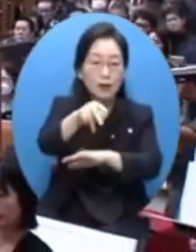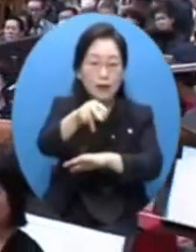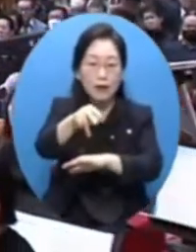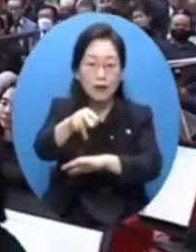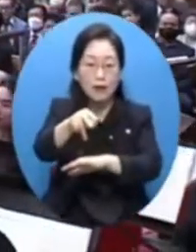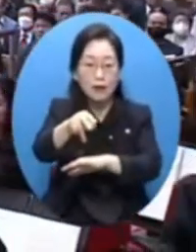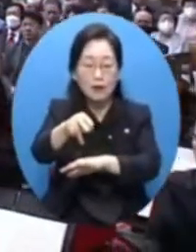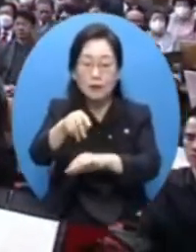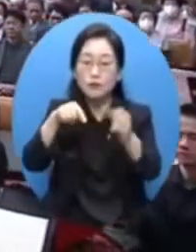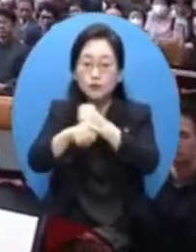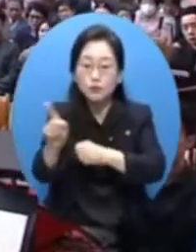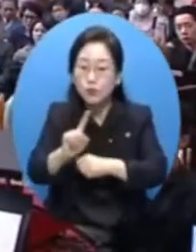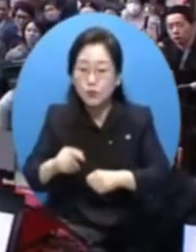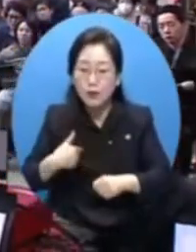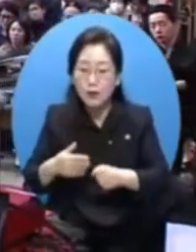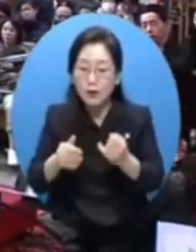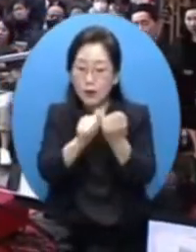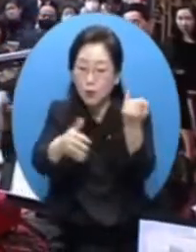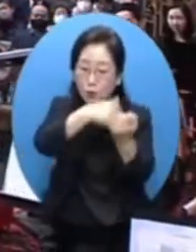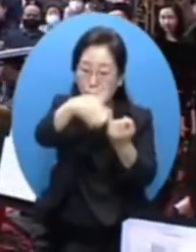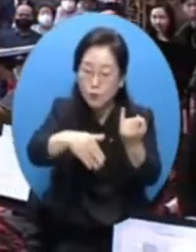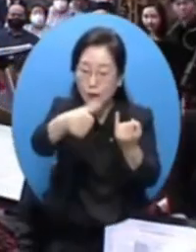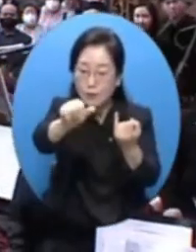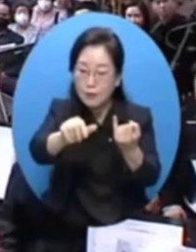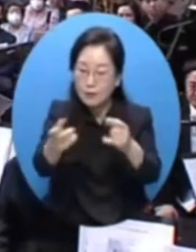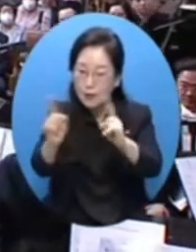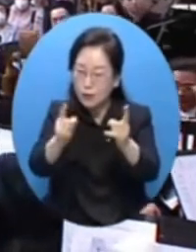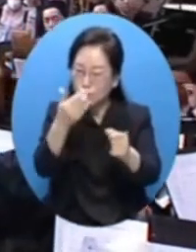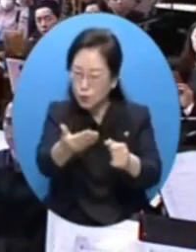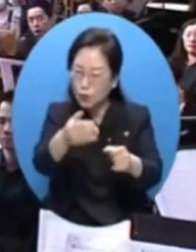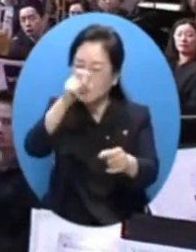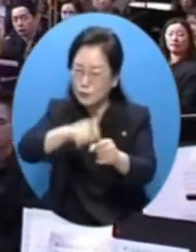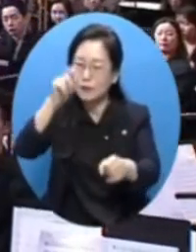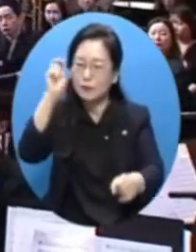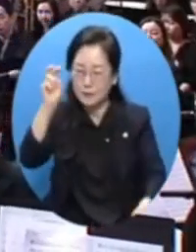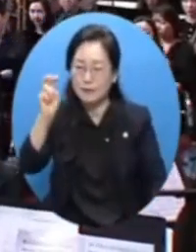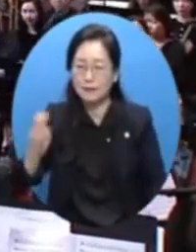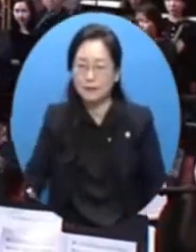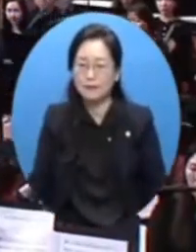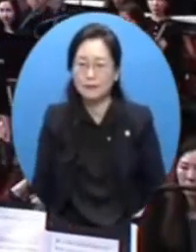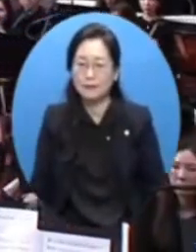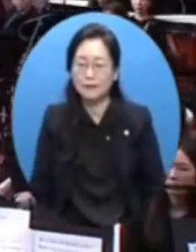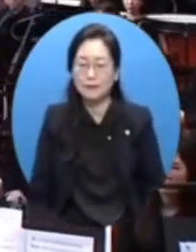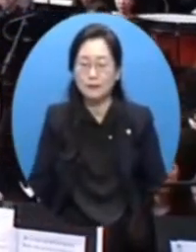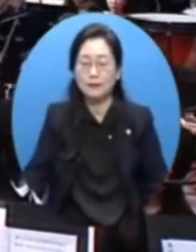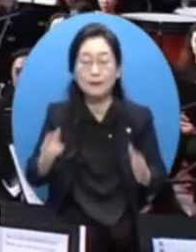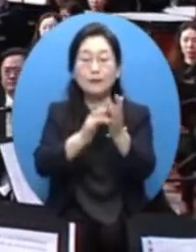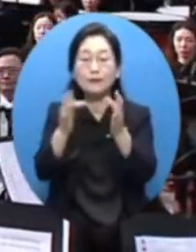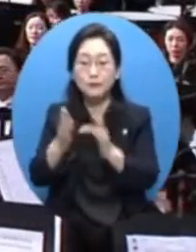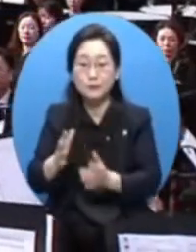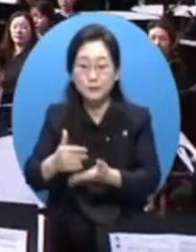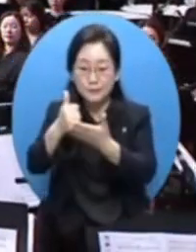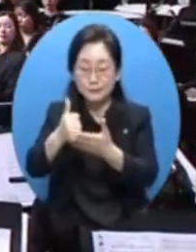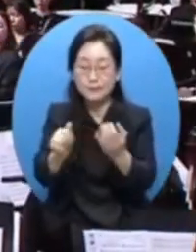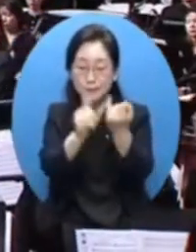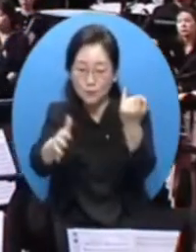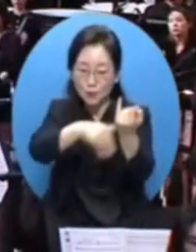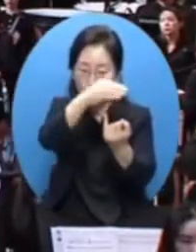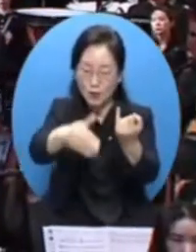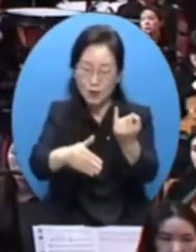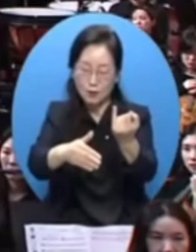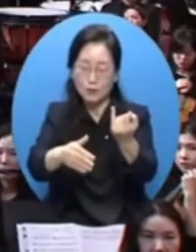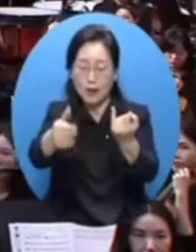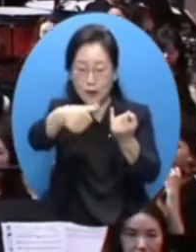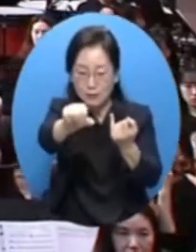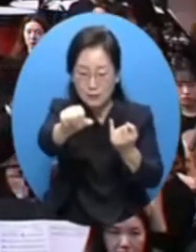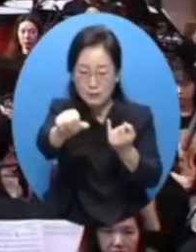기적 외에는 기록이 없습니다. 그러니까 예수님이 일부러 찾아가신 것입니다. 예수님이 그 과부의 장례 행렬 앞,